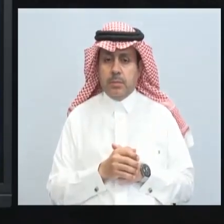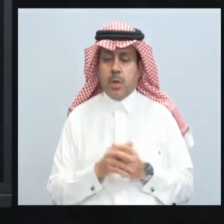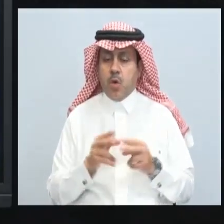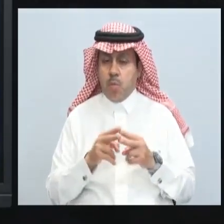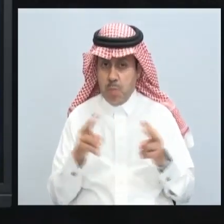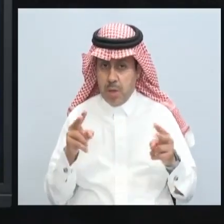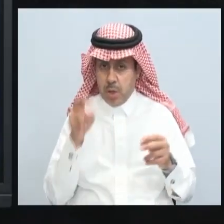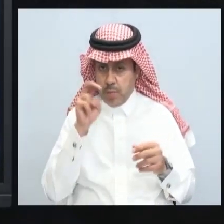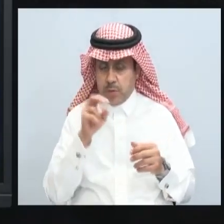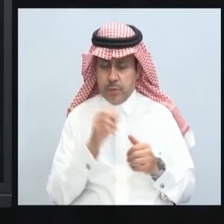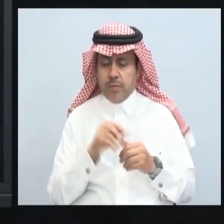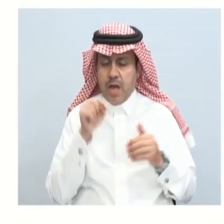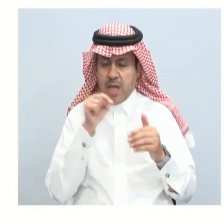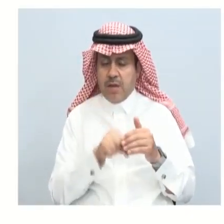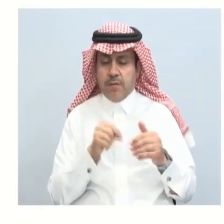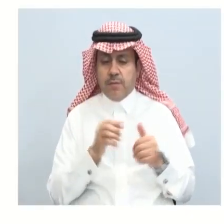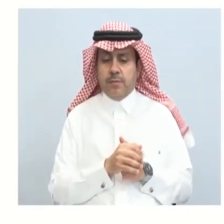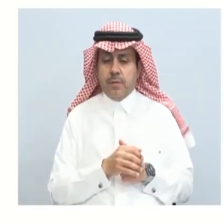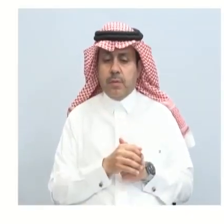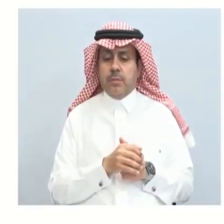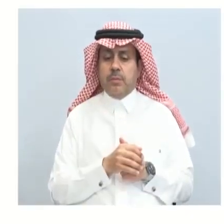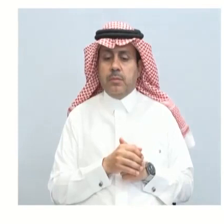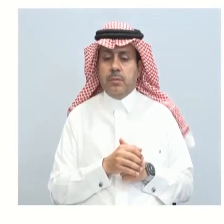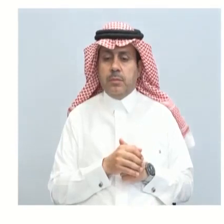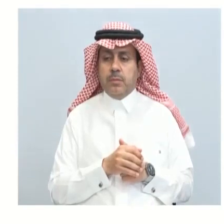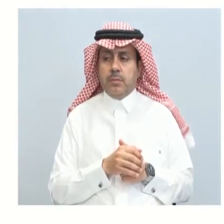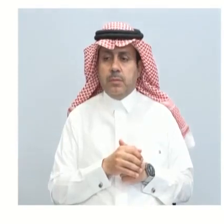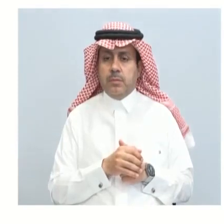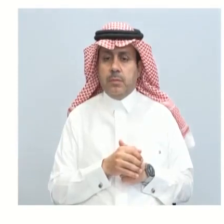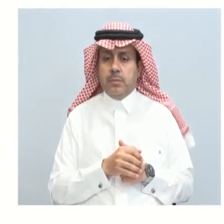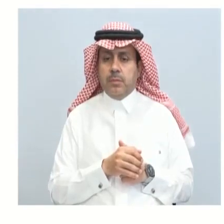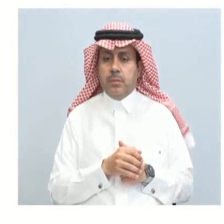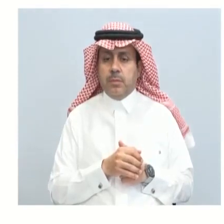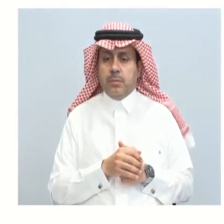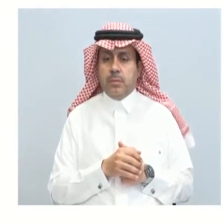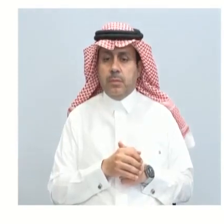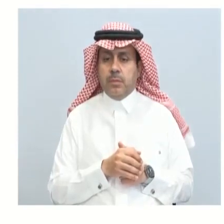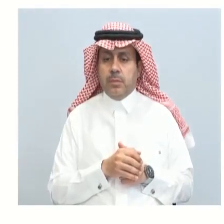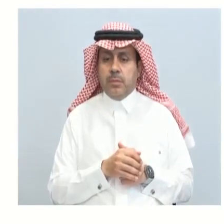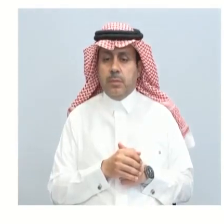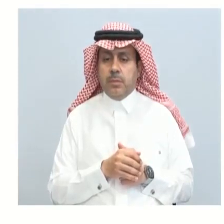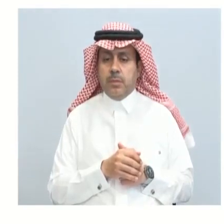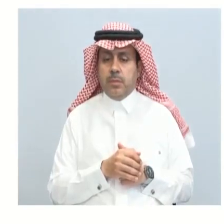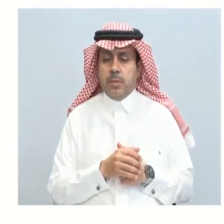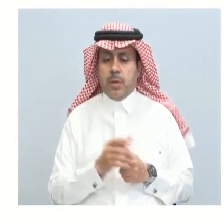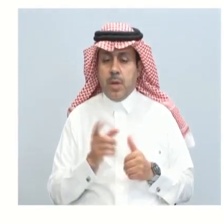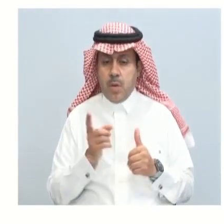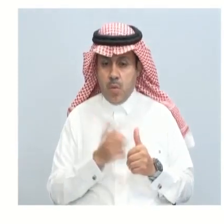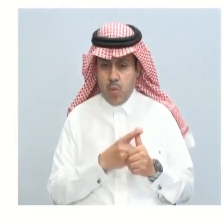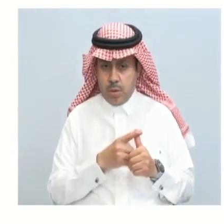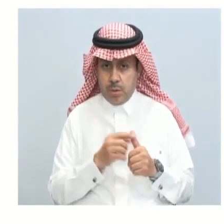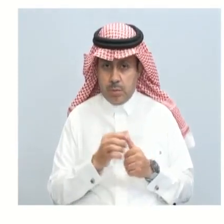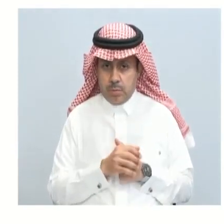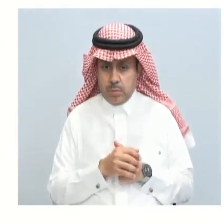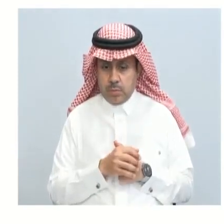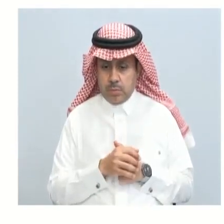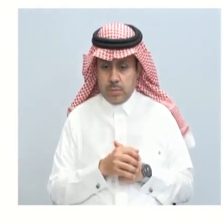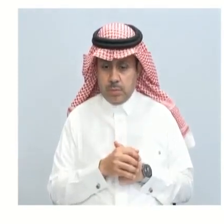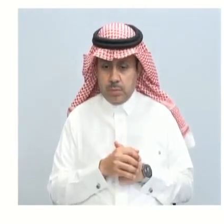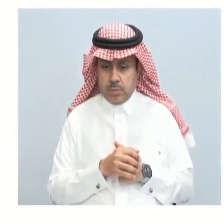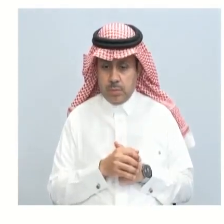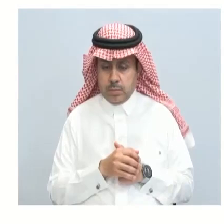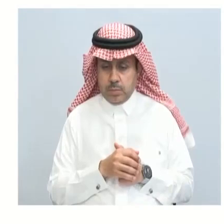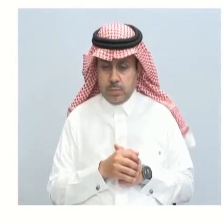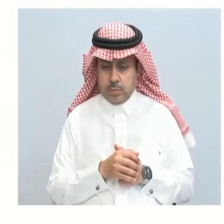معي بارك الله فيكم اذا معنا ايها الطلاب هذان الدرسان الدرس الثاني عشر